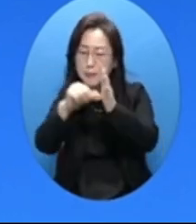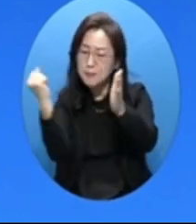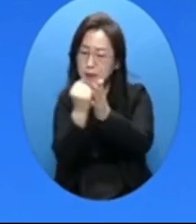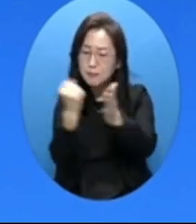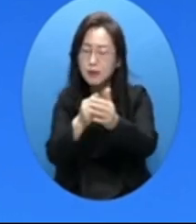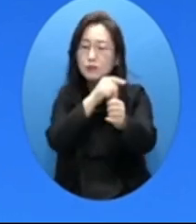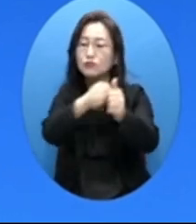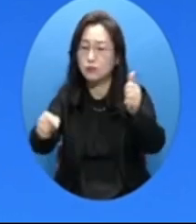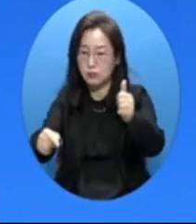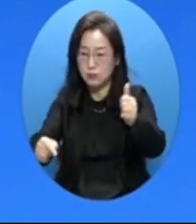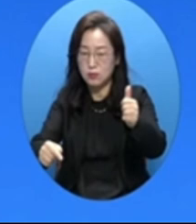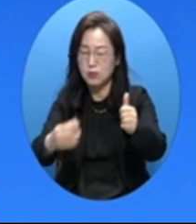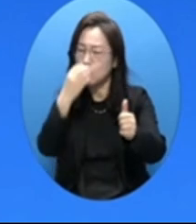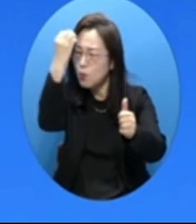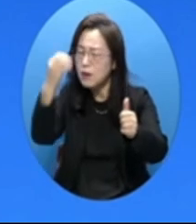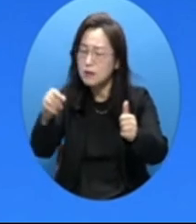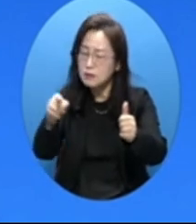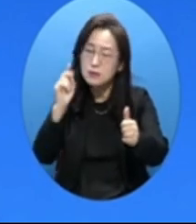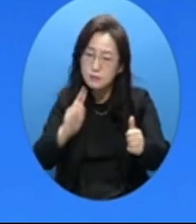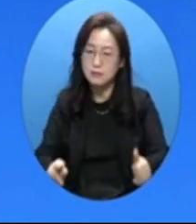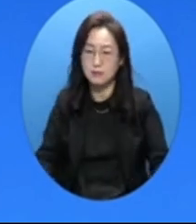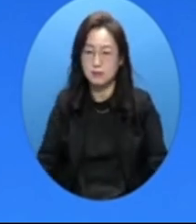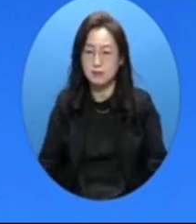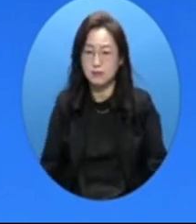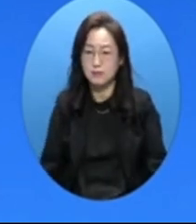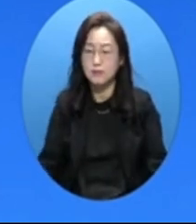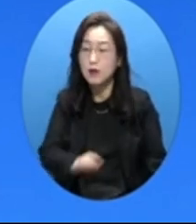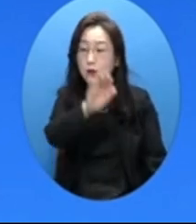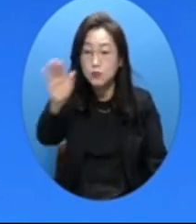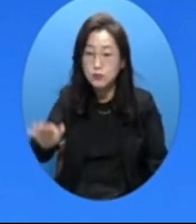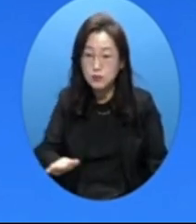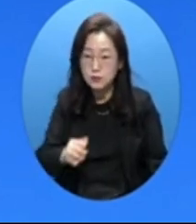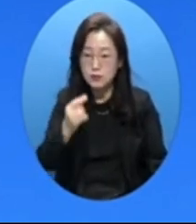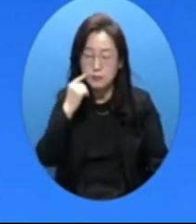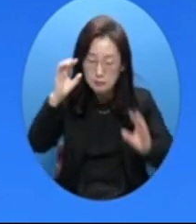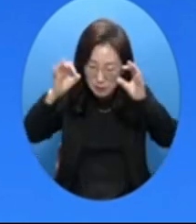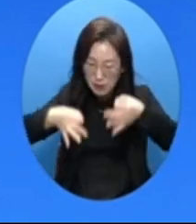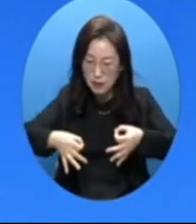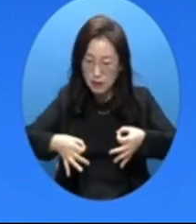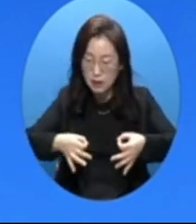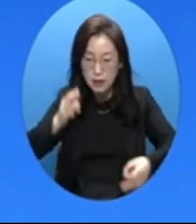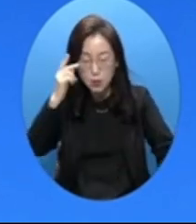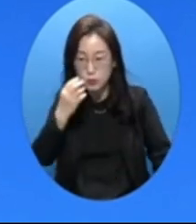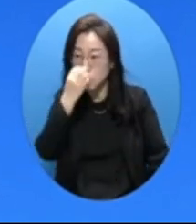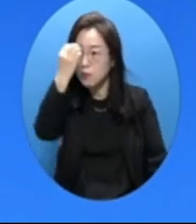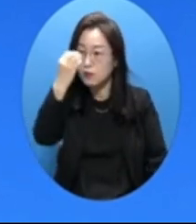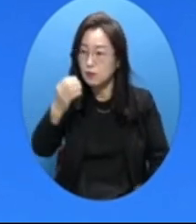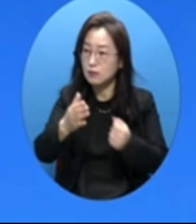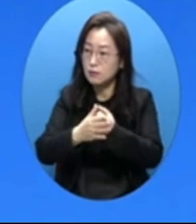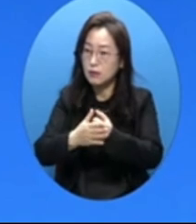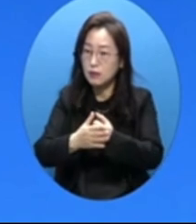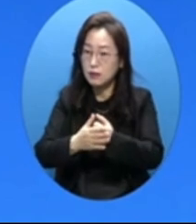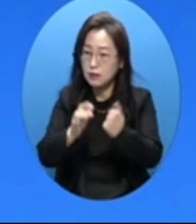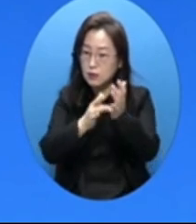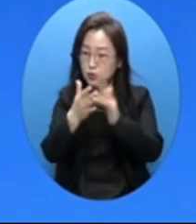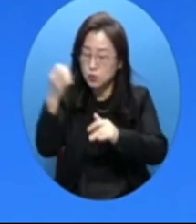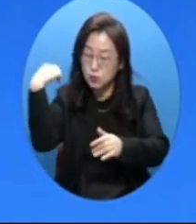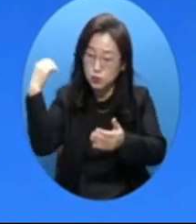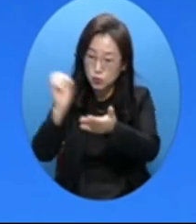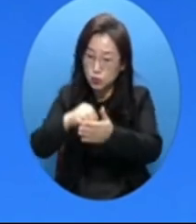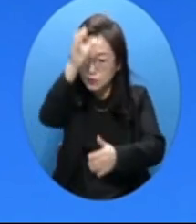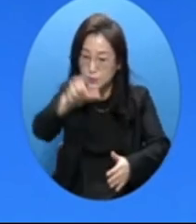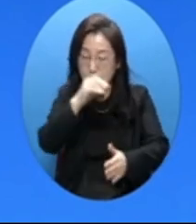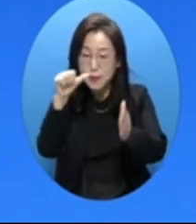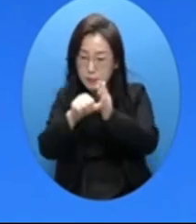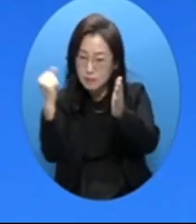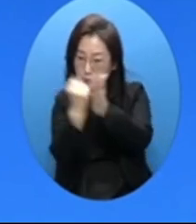예수님을 못 박아 죽인 것입니다 우리가 혹시 우리의 교만으로 말미암아 예수님을 다시 십자가에 못박는 일이 없게 되기를 주님의